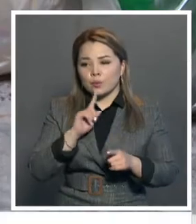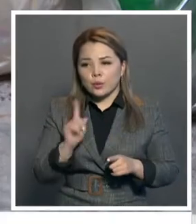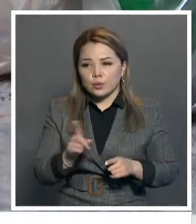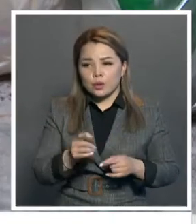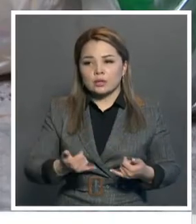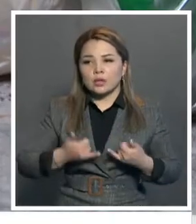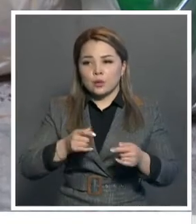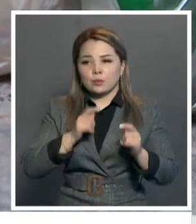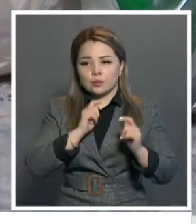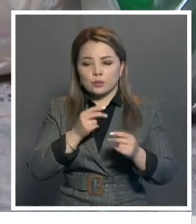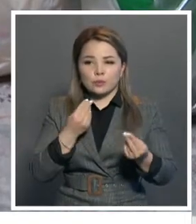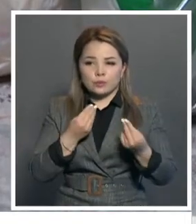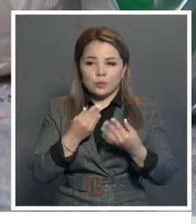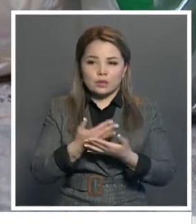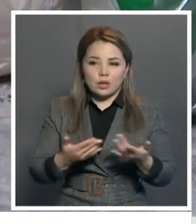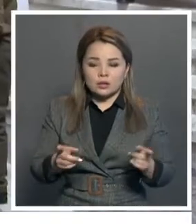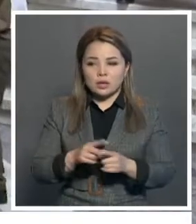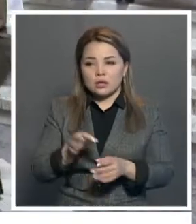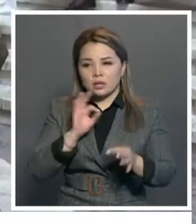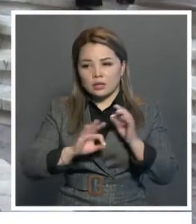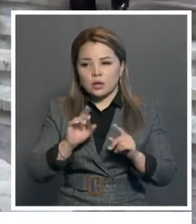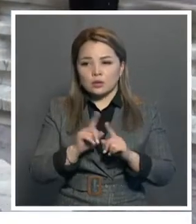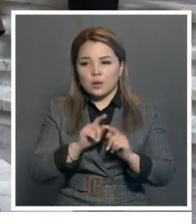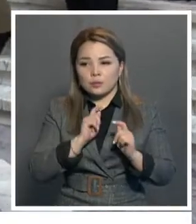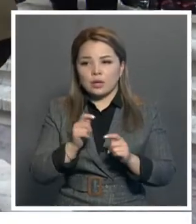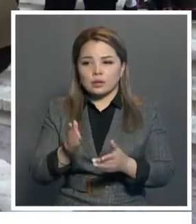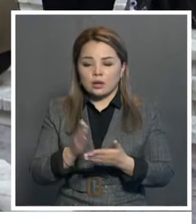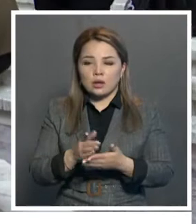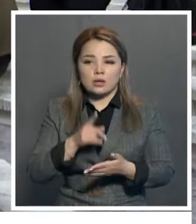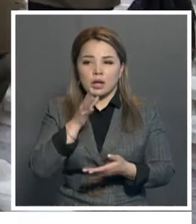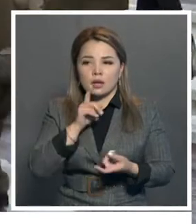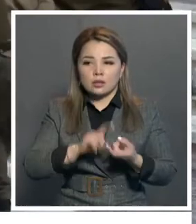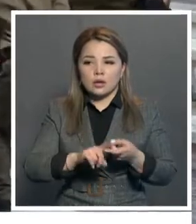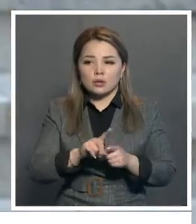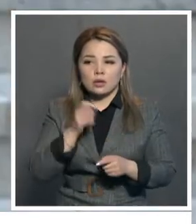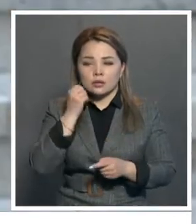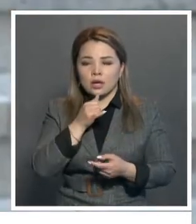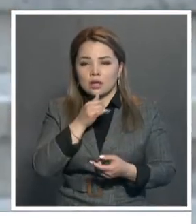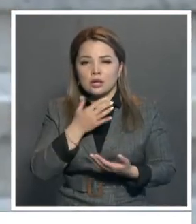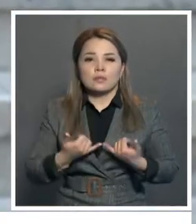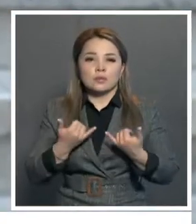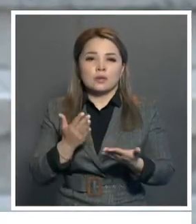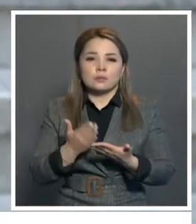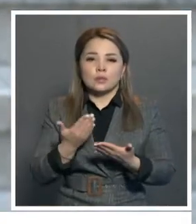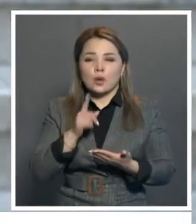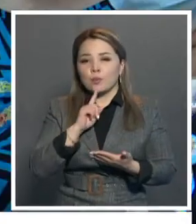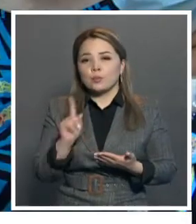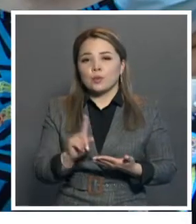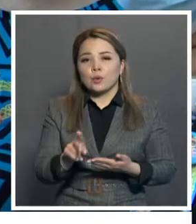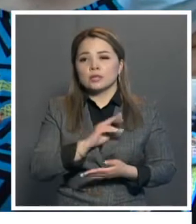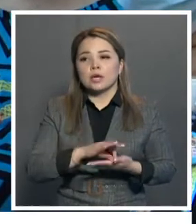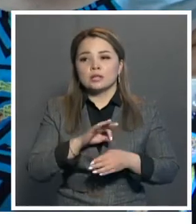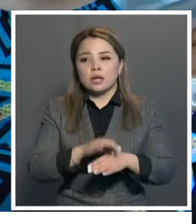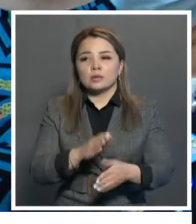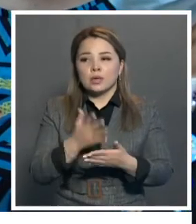ұсынған сыйлықтар, азық-түлік себеттері мен дәрі-дәрмектер табысталды. Жас өнерпаздар қарияларға арнап өнер көрсетсе, музей қызметкерлері